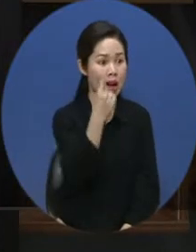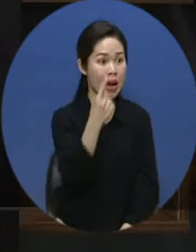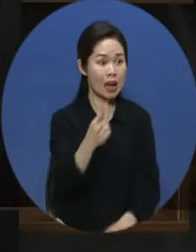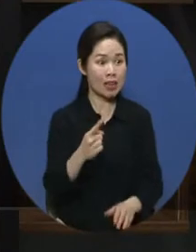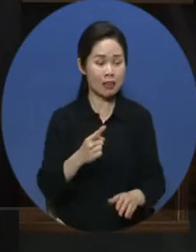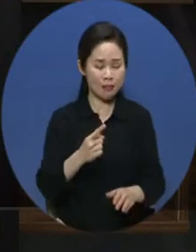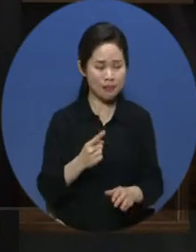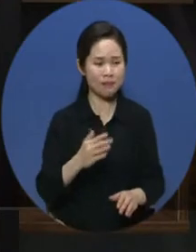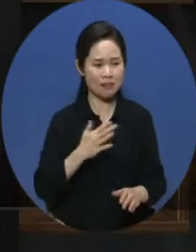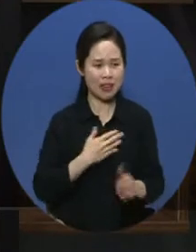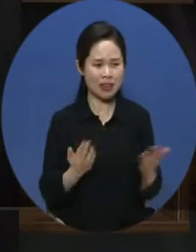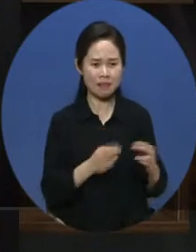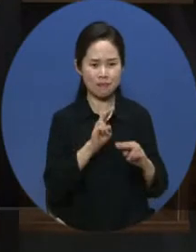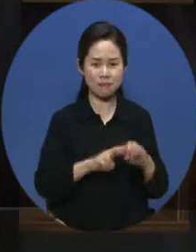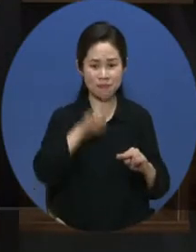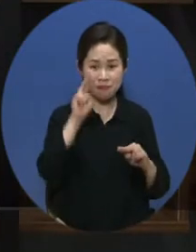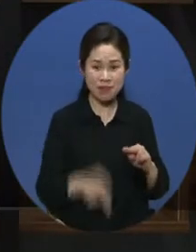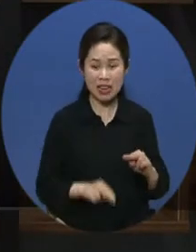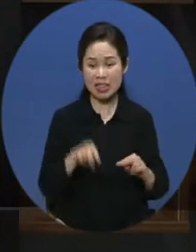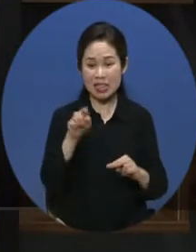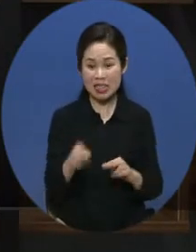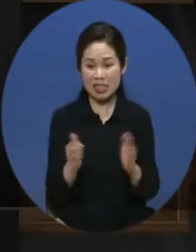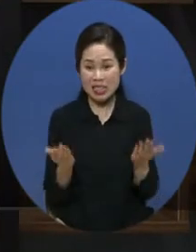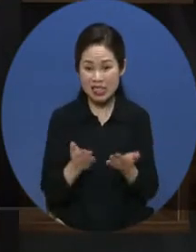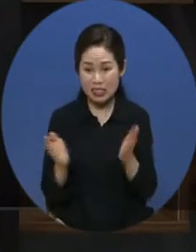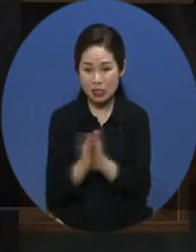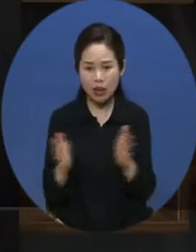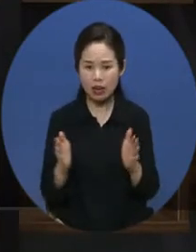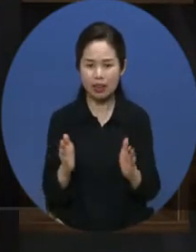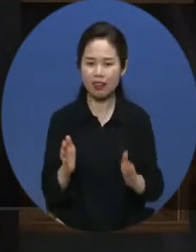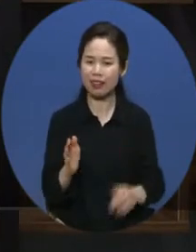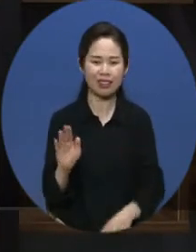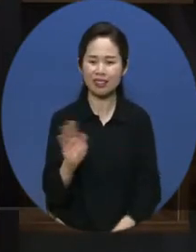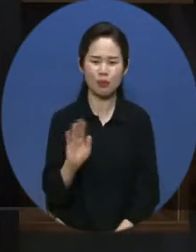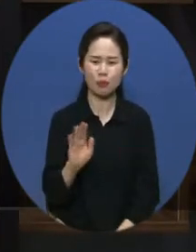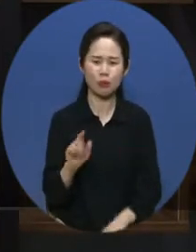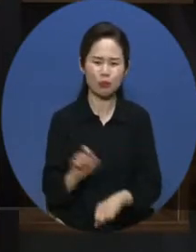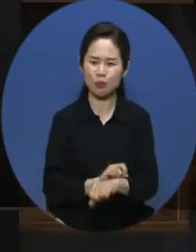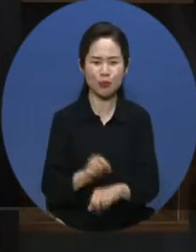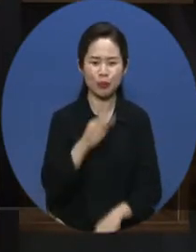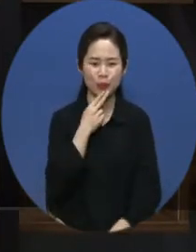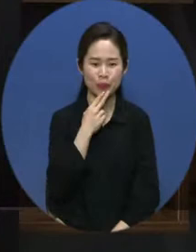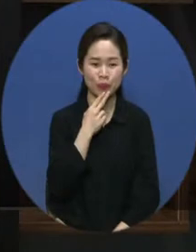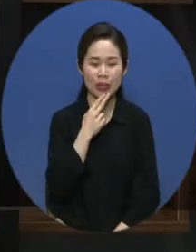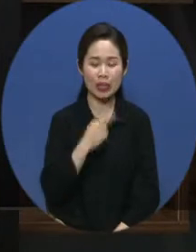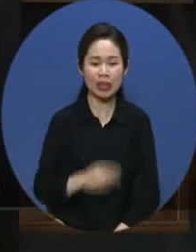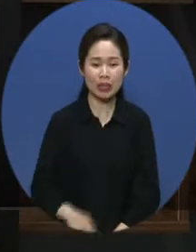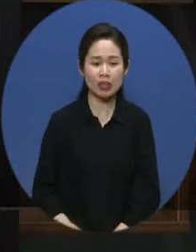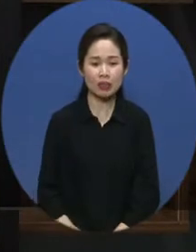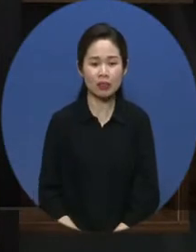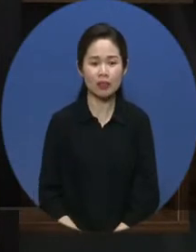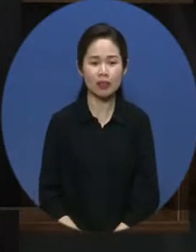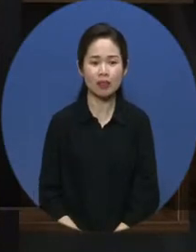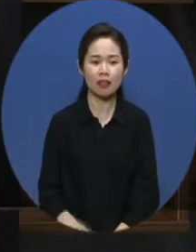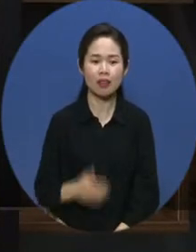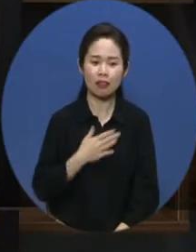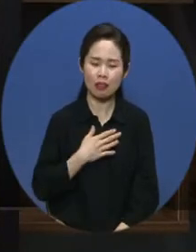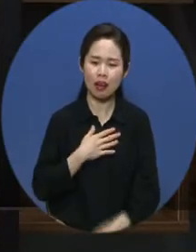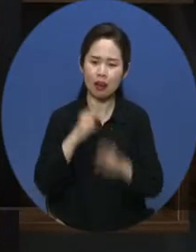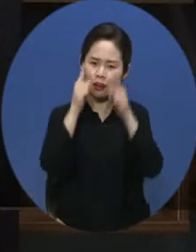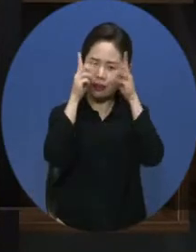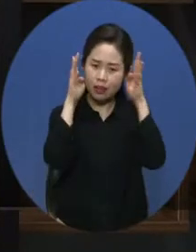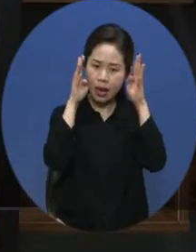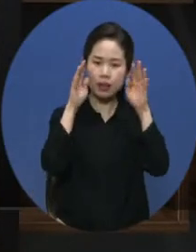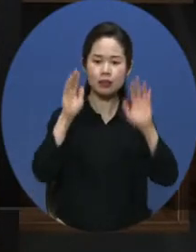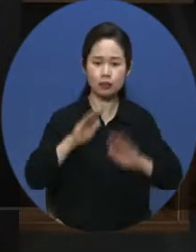계기가 있어가지고 갑자기 제가 하던 일을 바꾸게 됐던 건 아니었었고요. 학부 시절